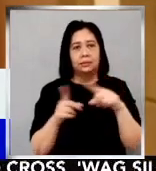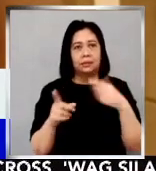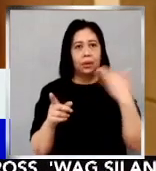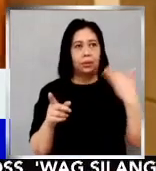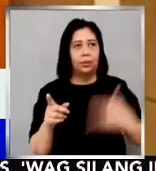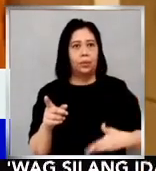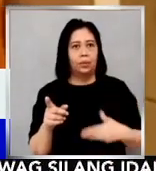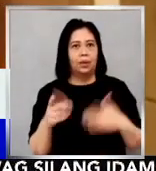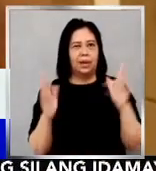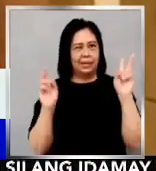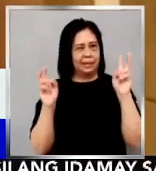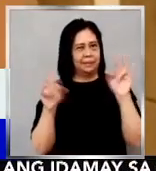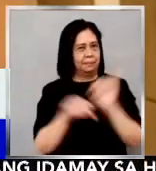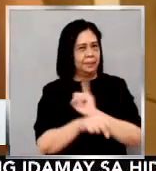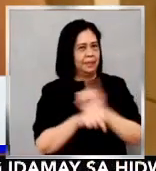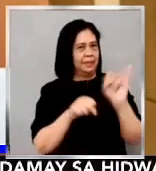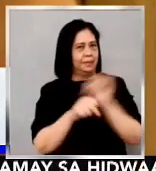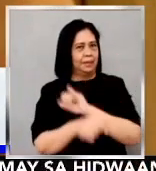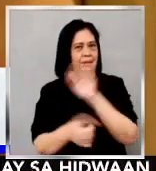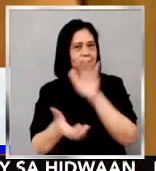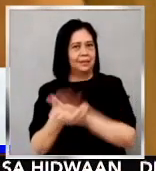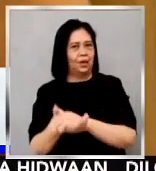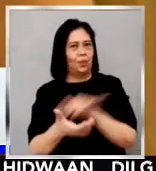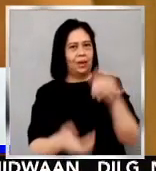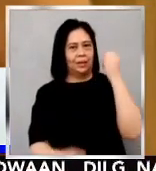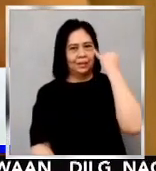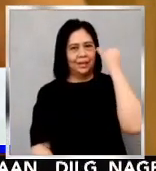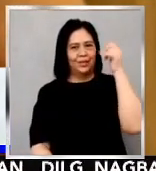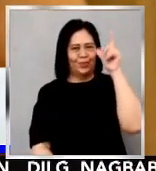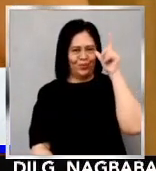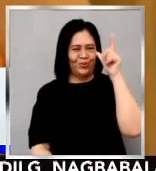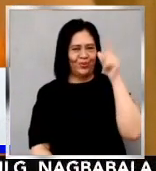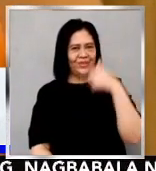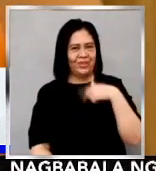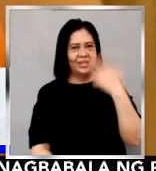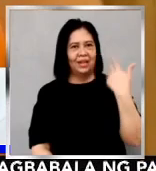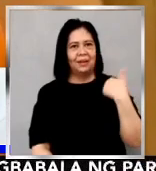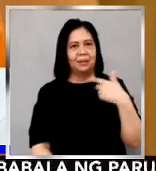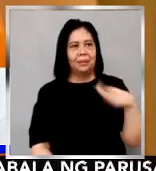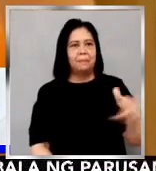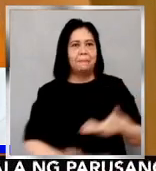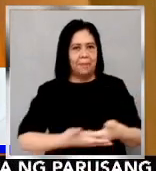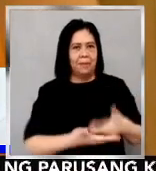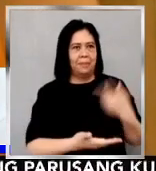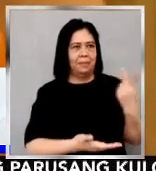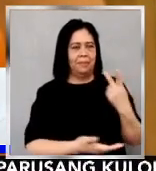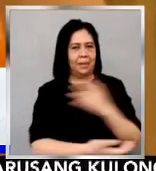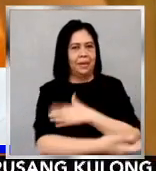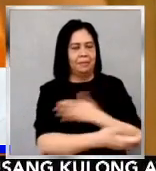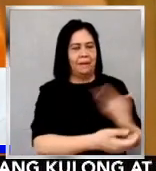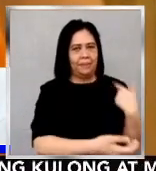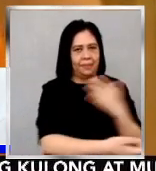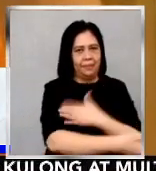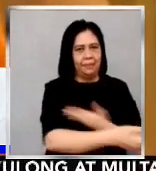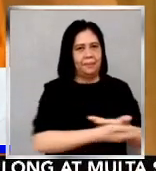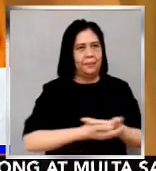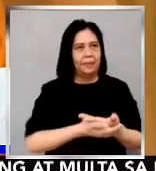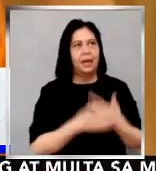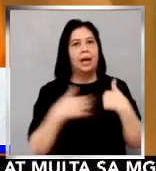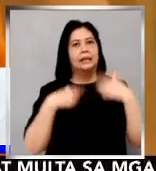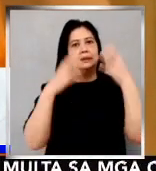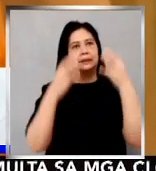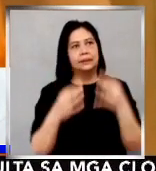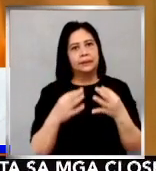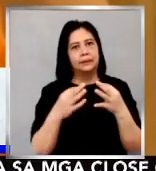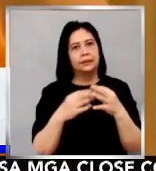masipag na asawa ni John Lucas. Sanggol pa lang yung anak namin. I decided na i-prioritize